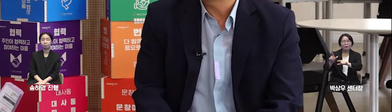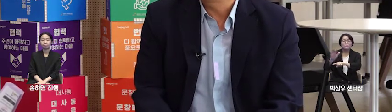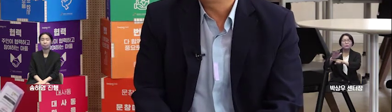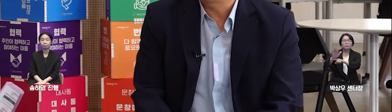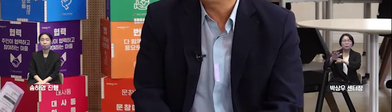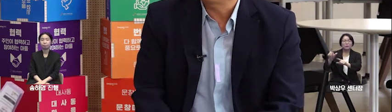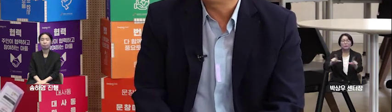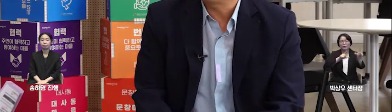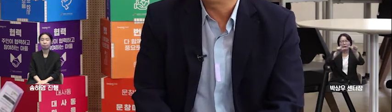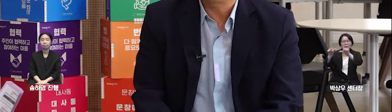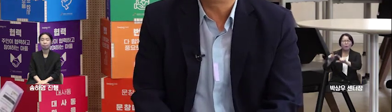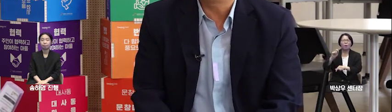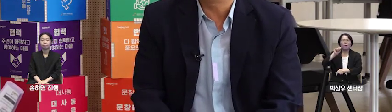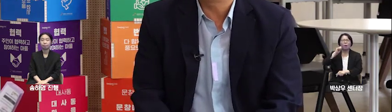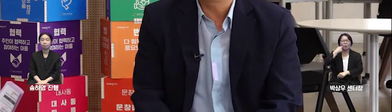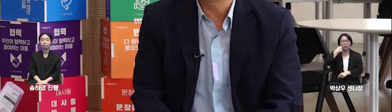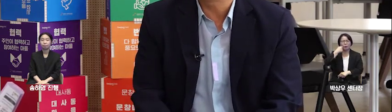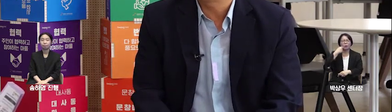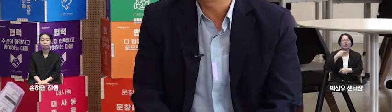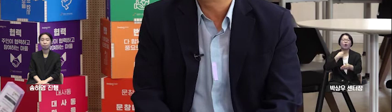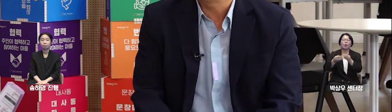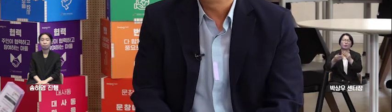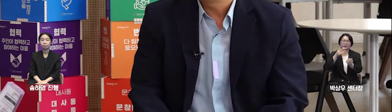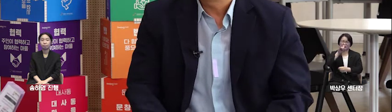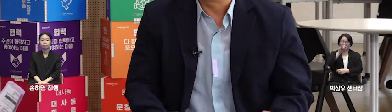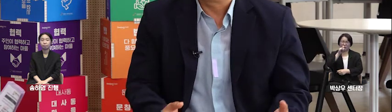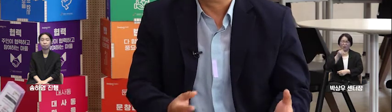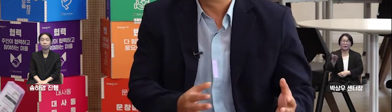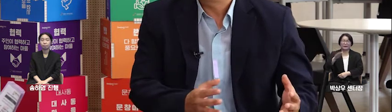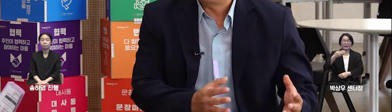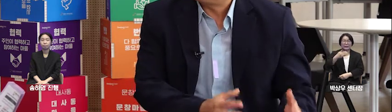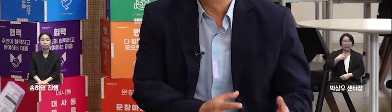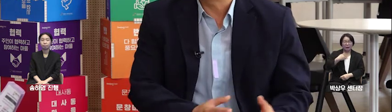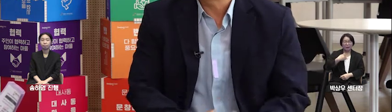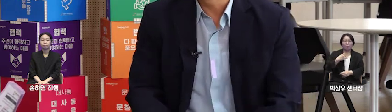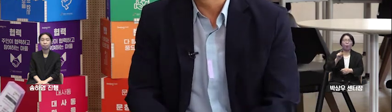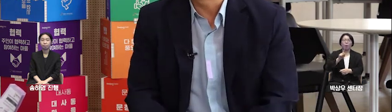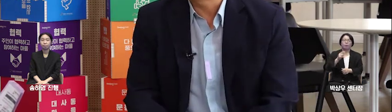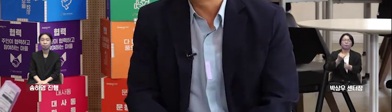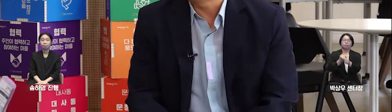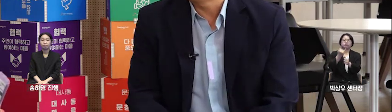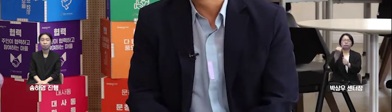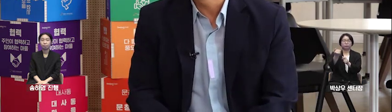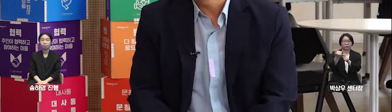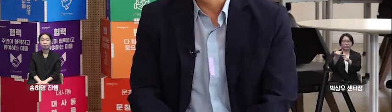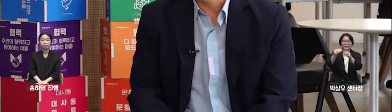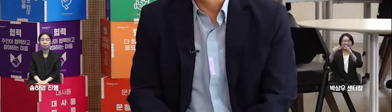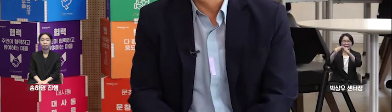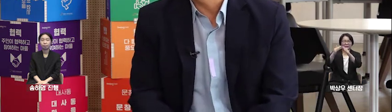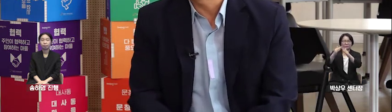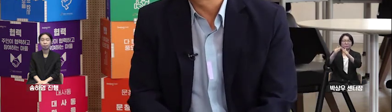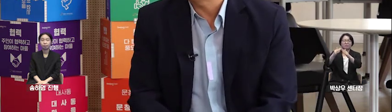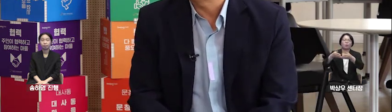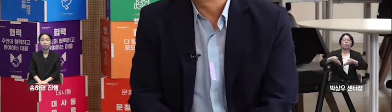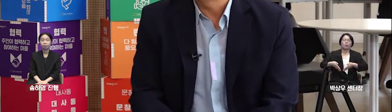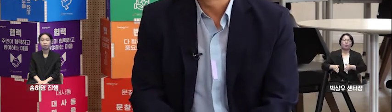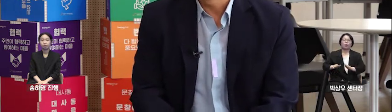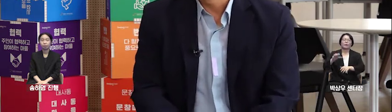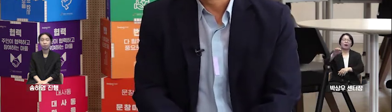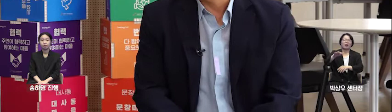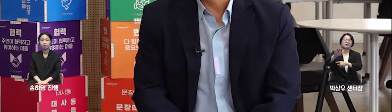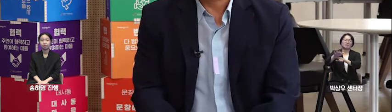가지 어려움들을 사실은 겪습니다. 거기에 반해서 저는 이제 처가가 예, 그쪽 예, 고향이었기